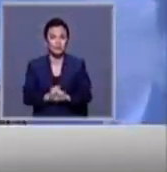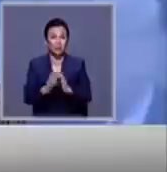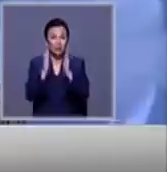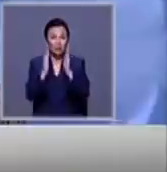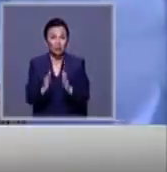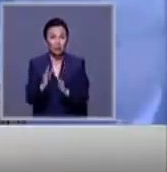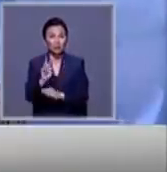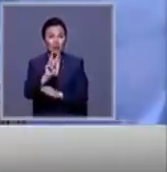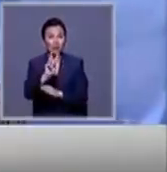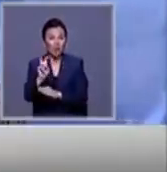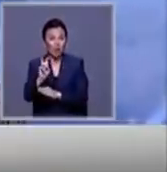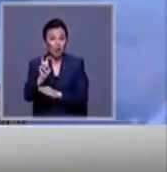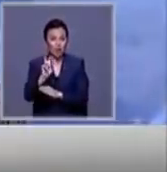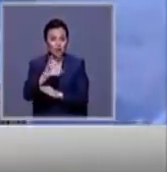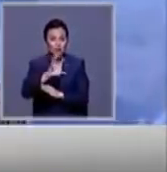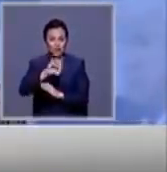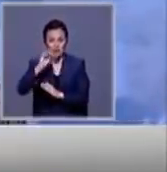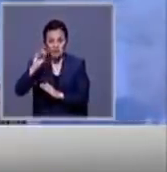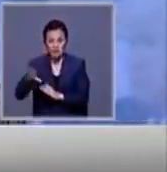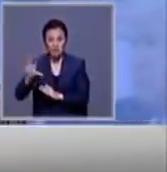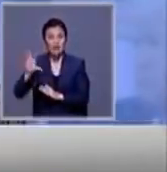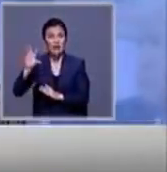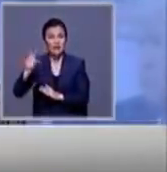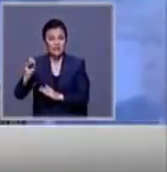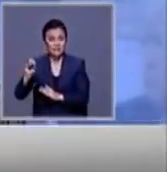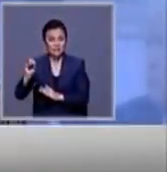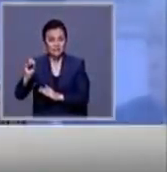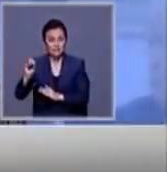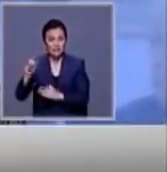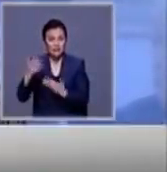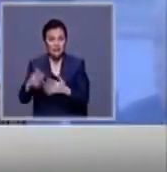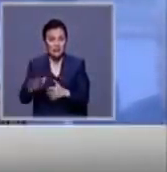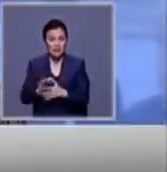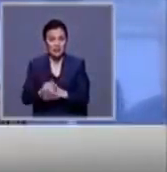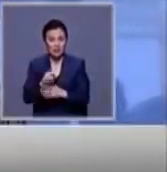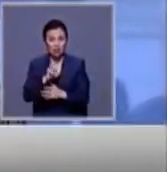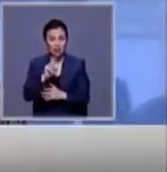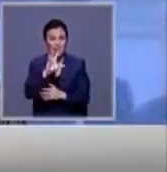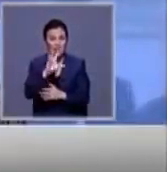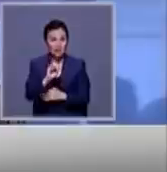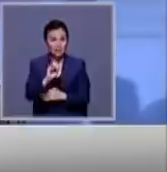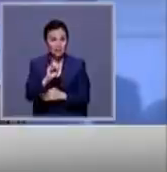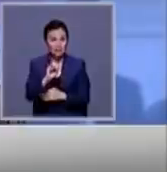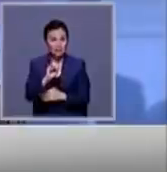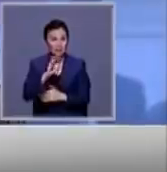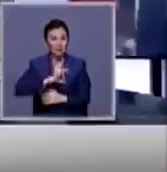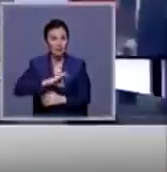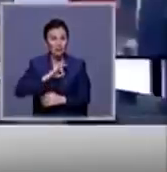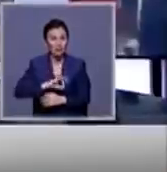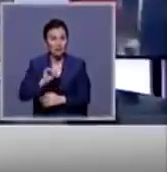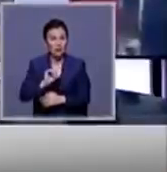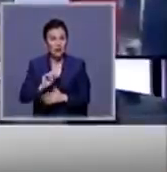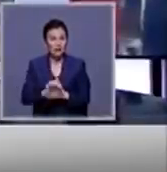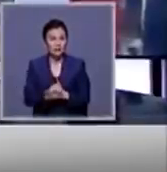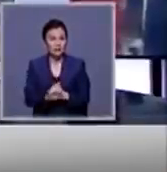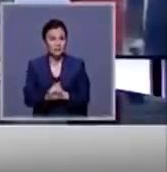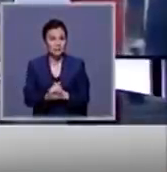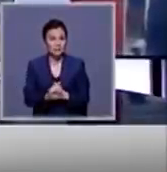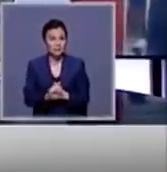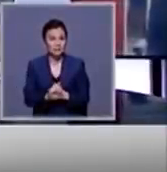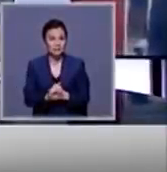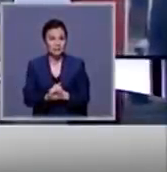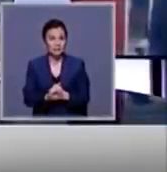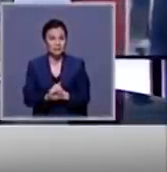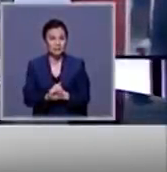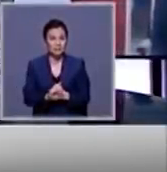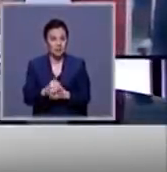200คนให้เลือกเหลือ50นะแล้ว150คนเนี่ยพอใจหรอพอใจหรอฮะเพราะ